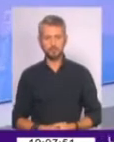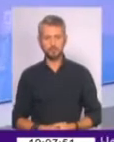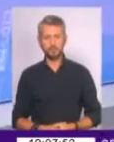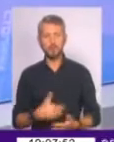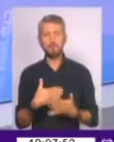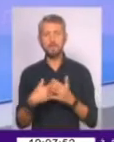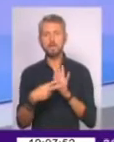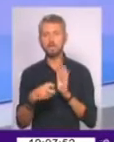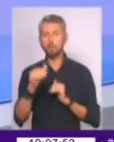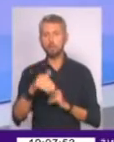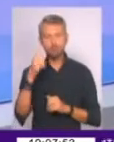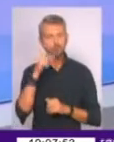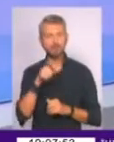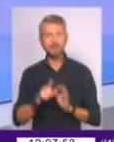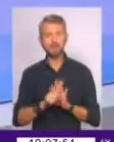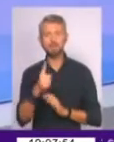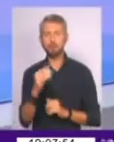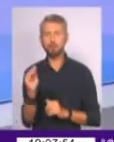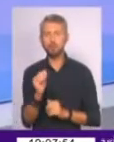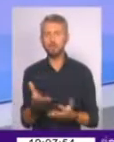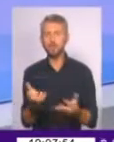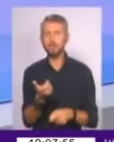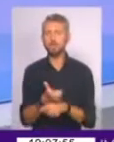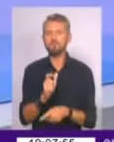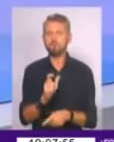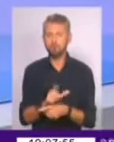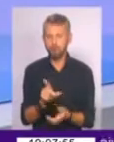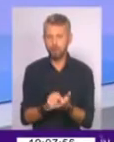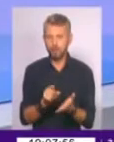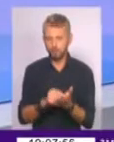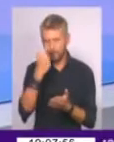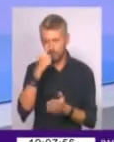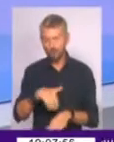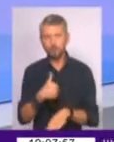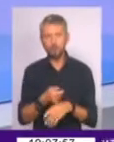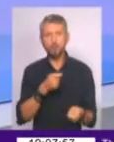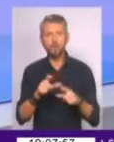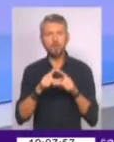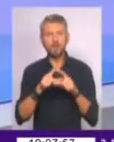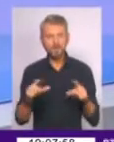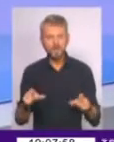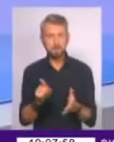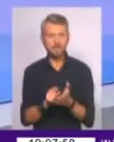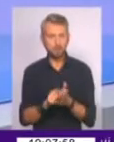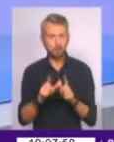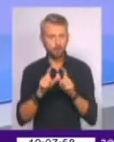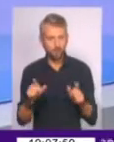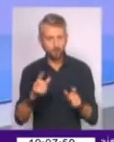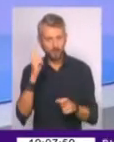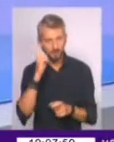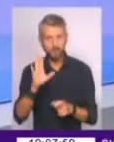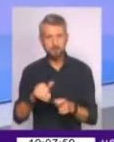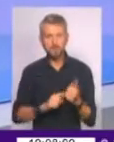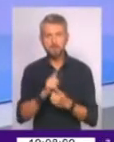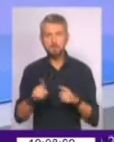Майже 700 тисяч киян з 1 жовтня отримають більшу пенсію, повідомили у Головному управлінні пенсійного фонду у Києві. Після перерахунку пенсії